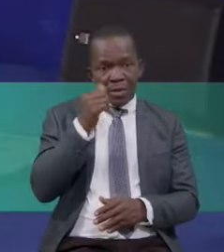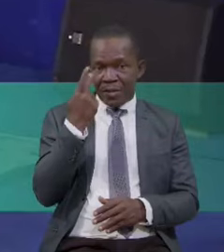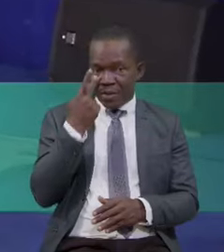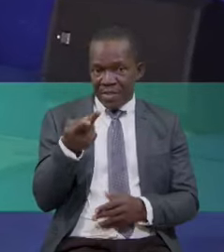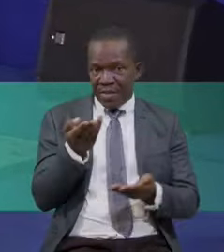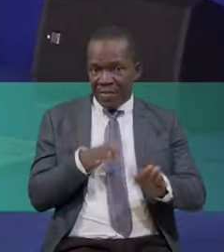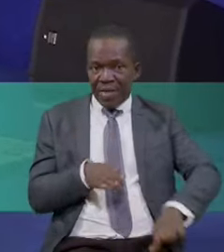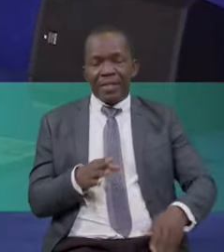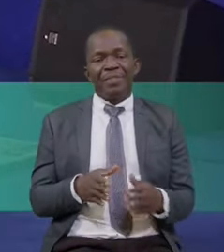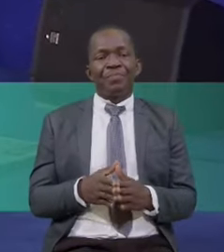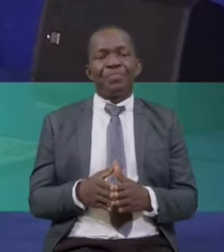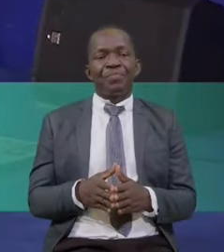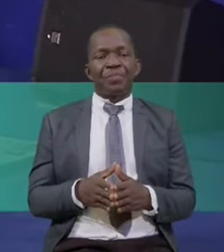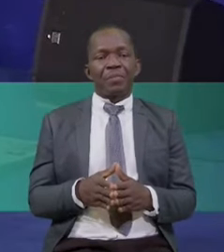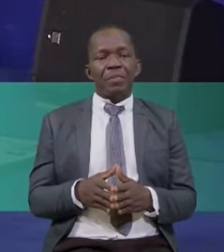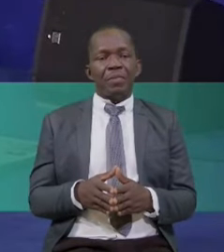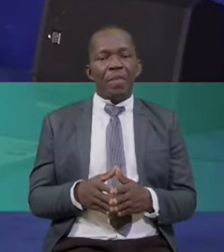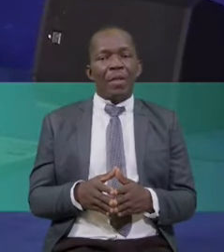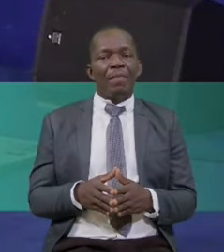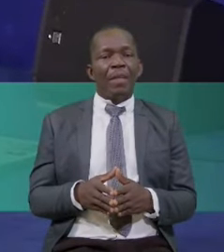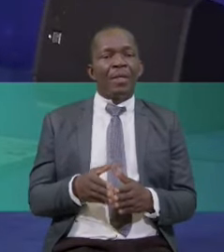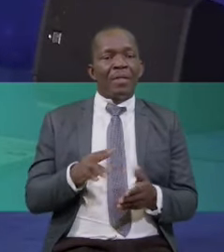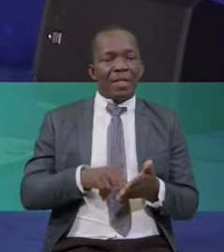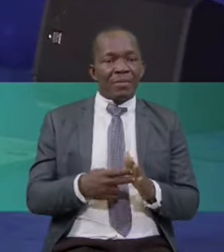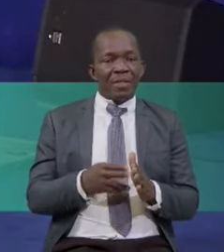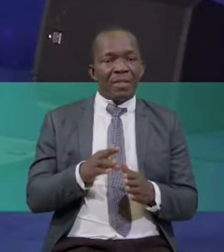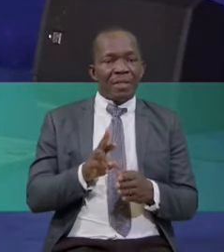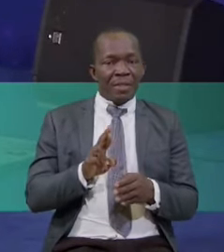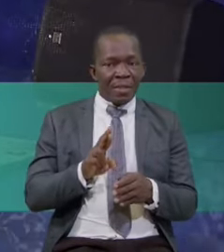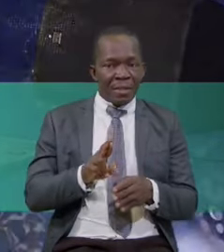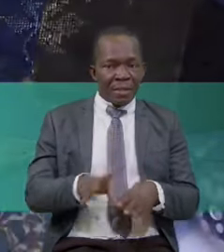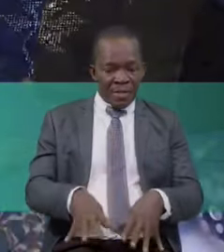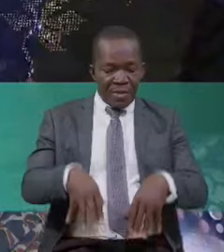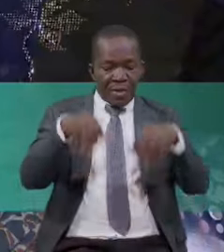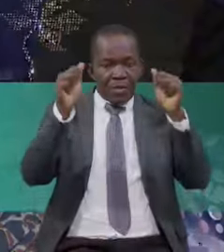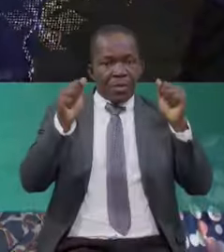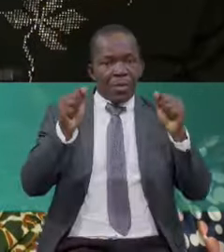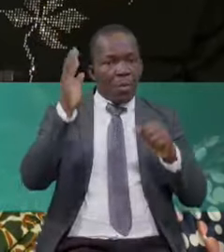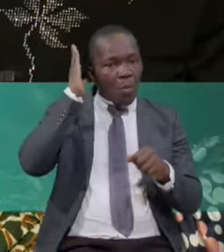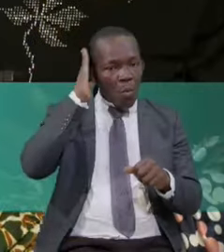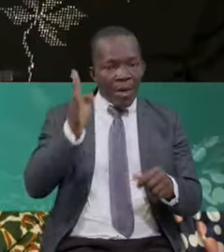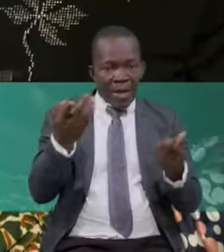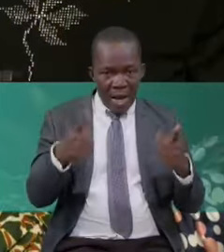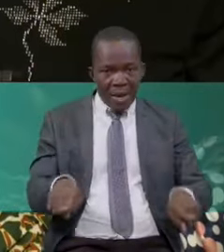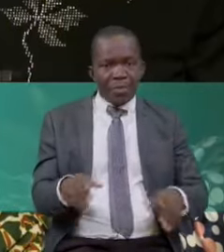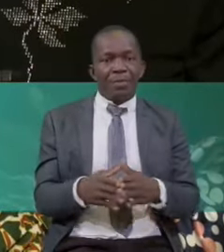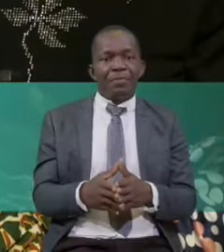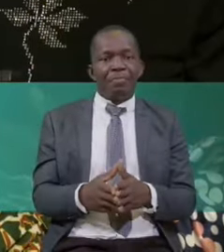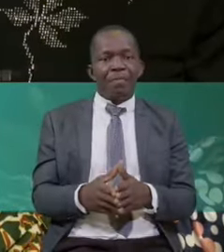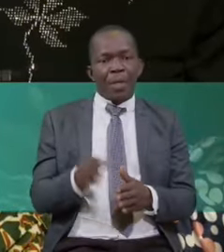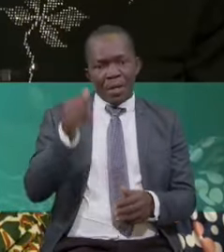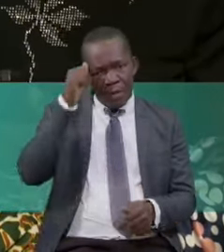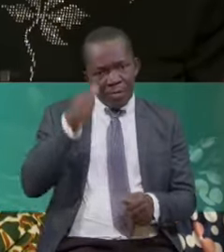la mort l'enlèvement aura lieu amen mais rappelez-vous